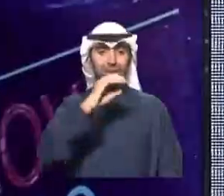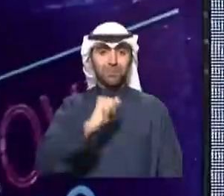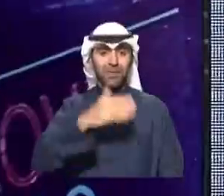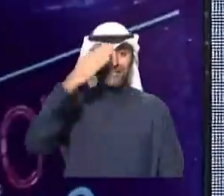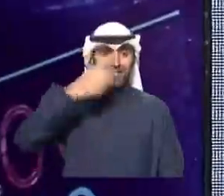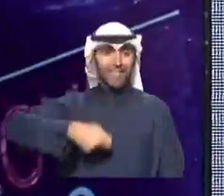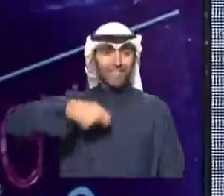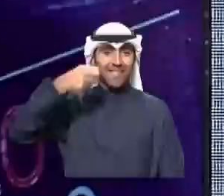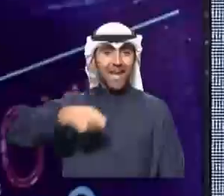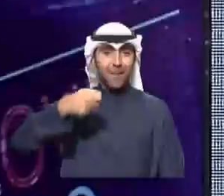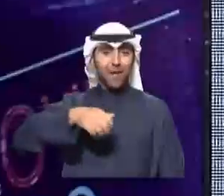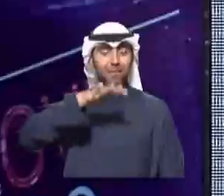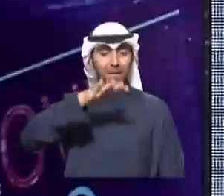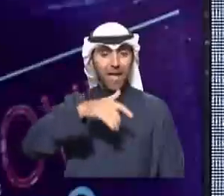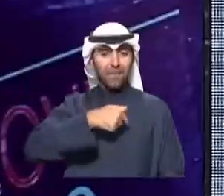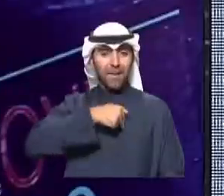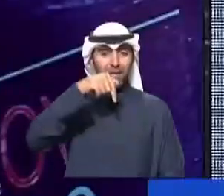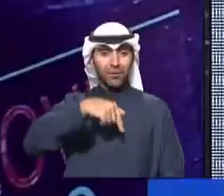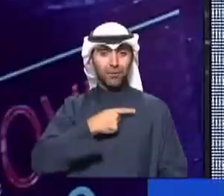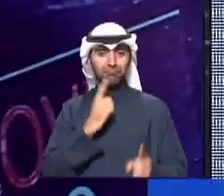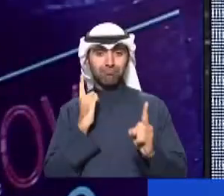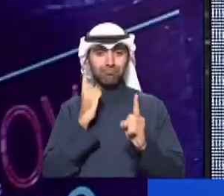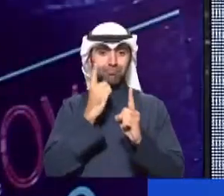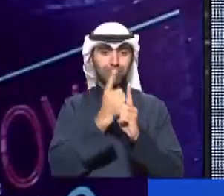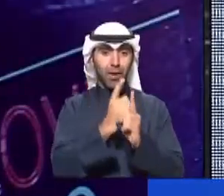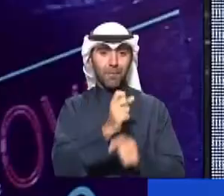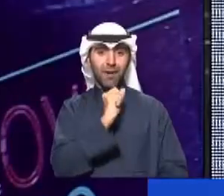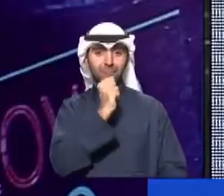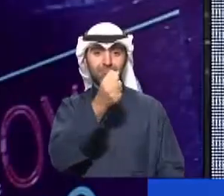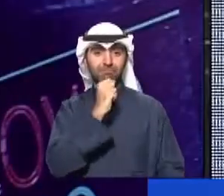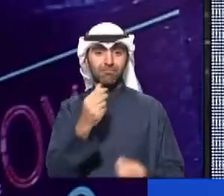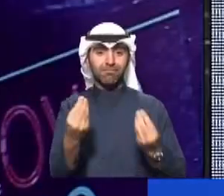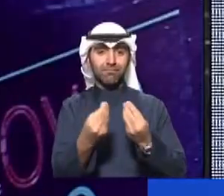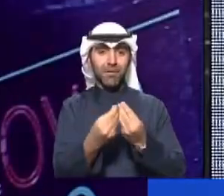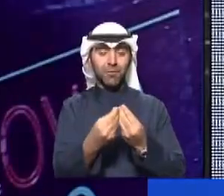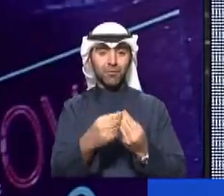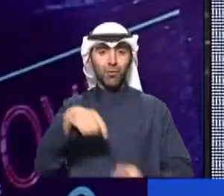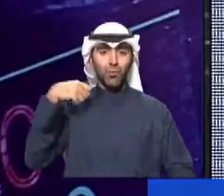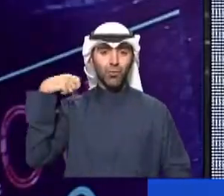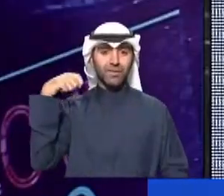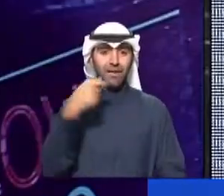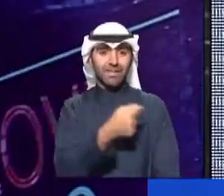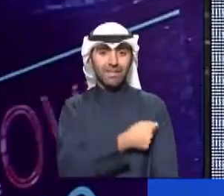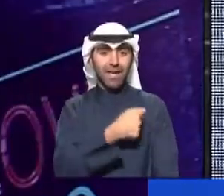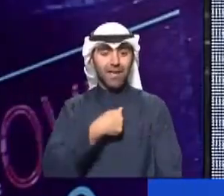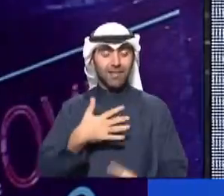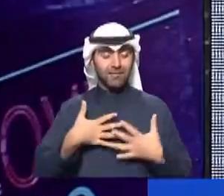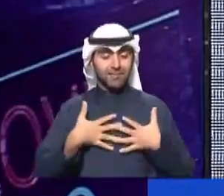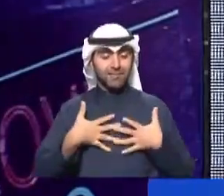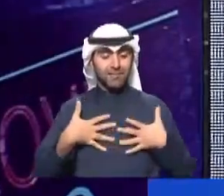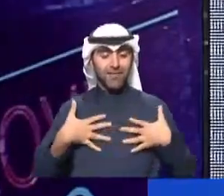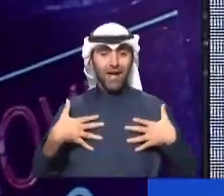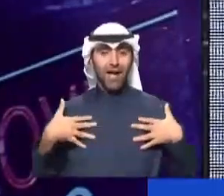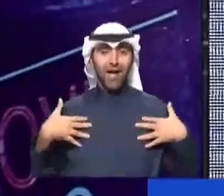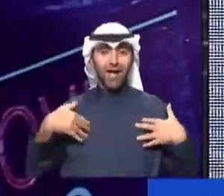الصحة للحديث عن مركز شركة نفط الكويت لتطعيم كوفيد-19 واللي